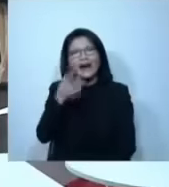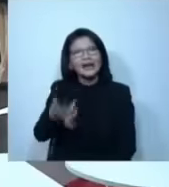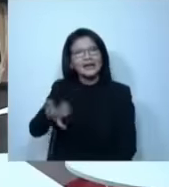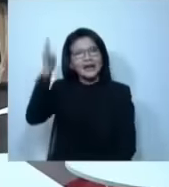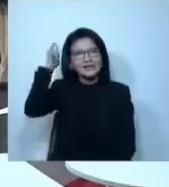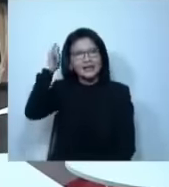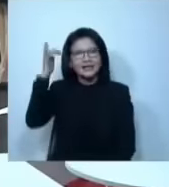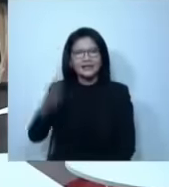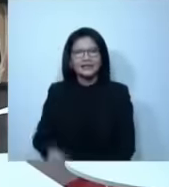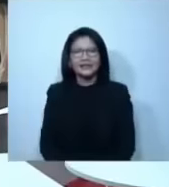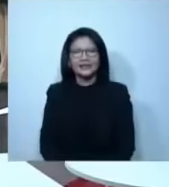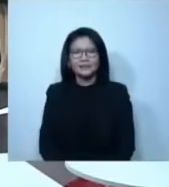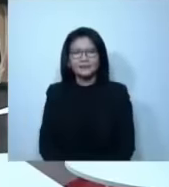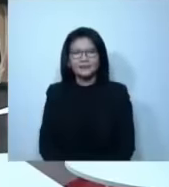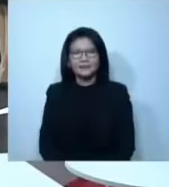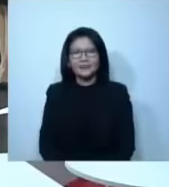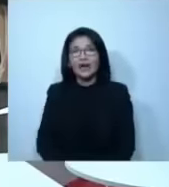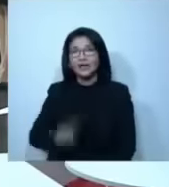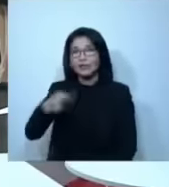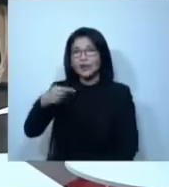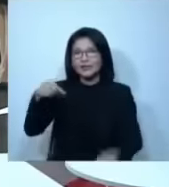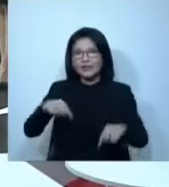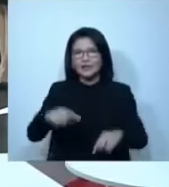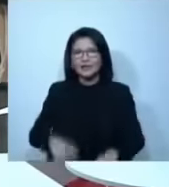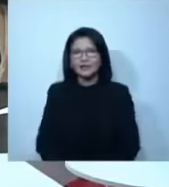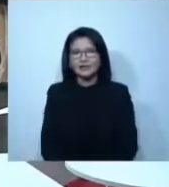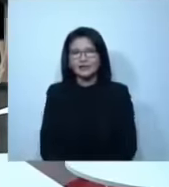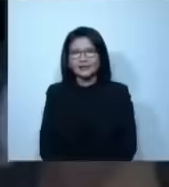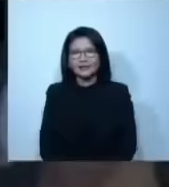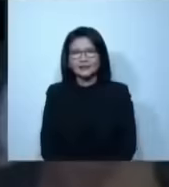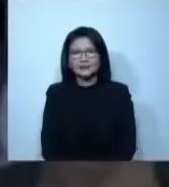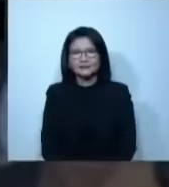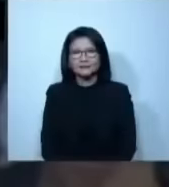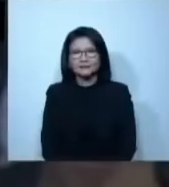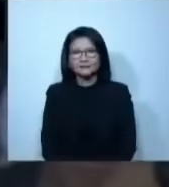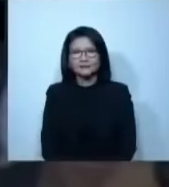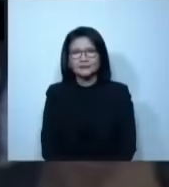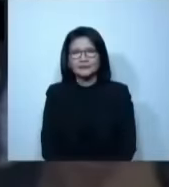2 menit dimulai dari sekarang. Terima kasih.